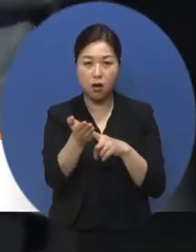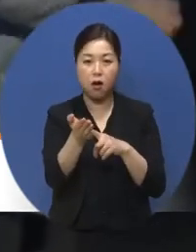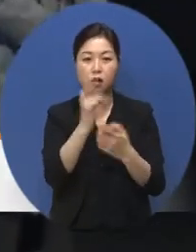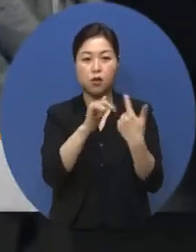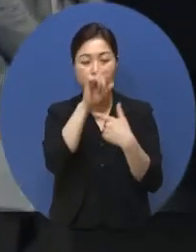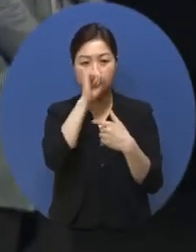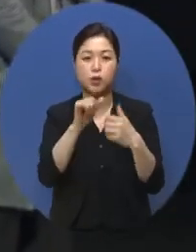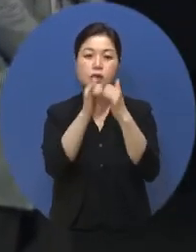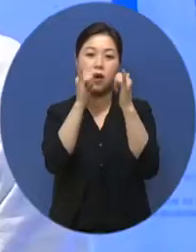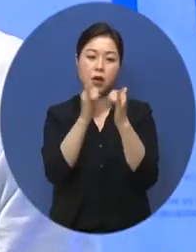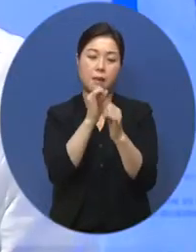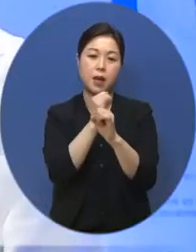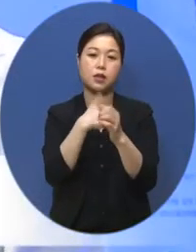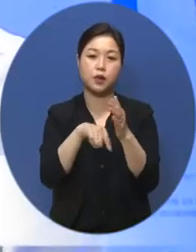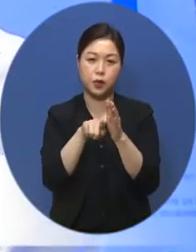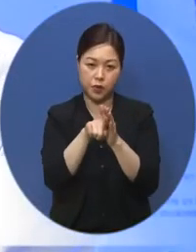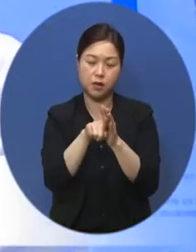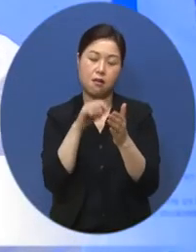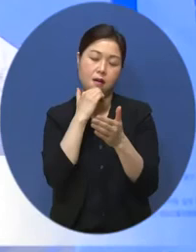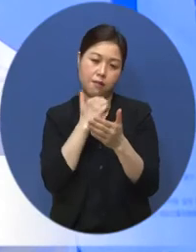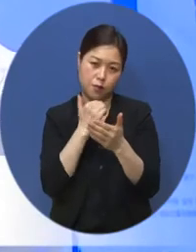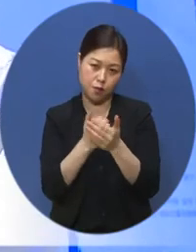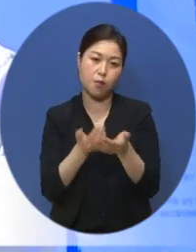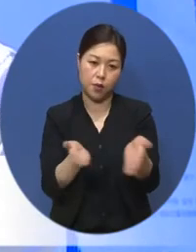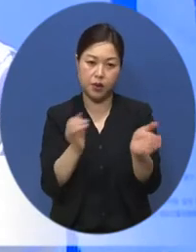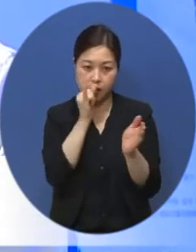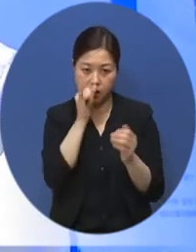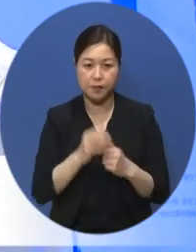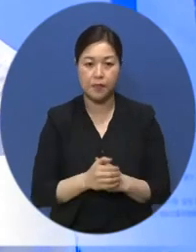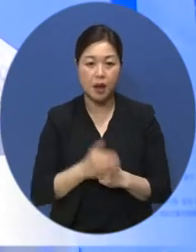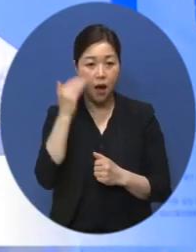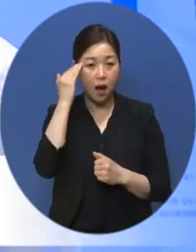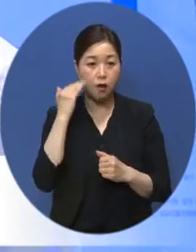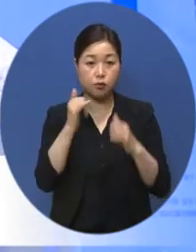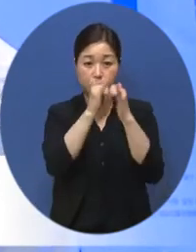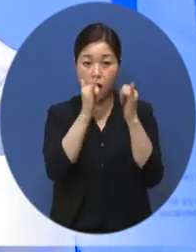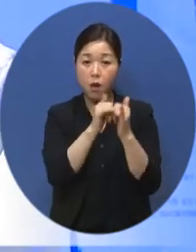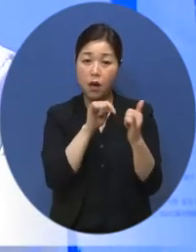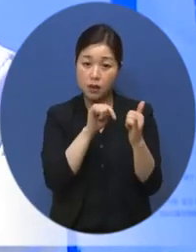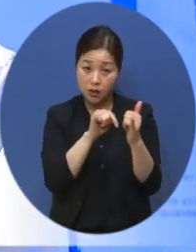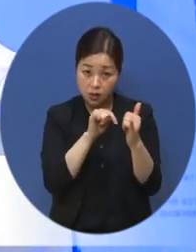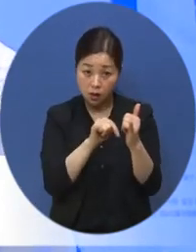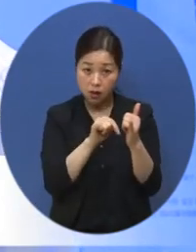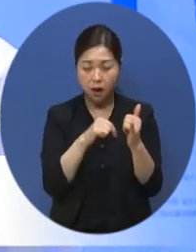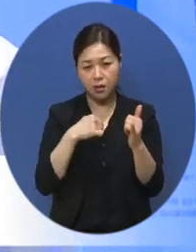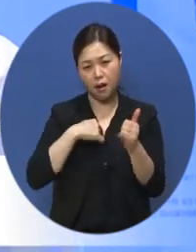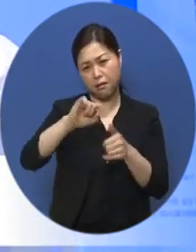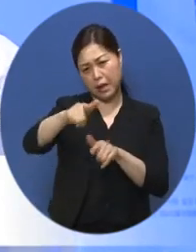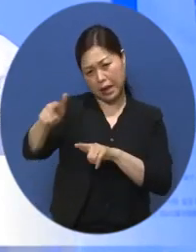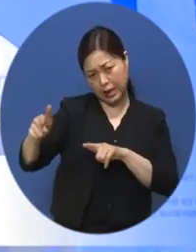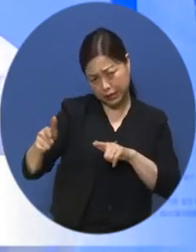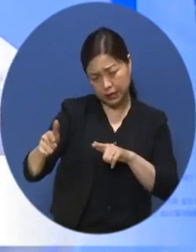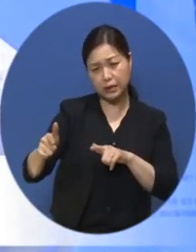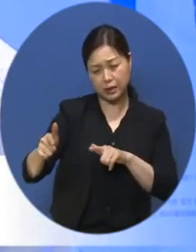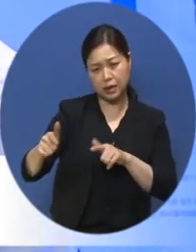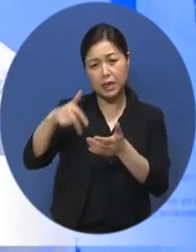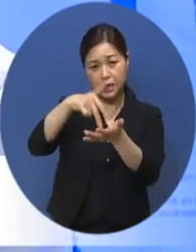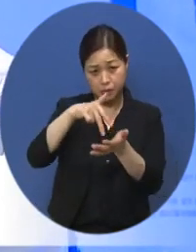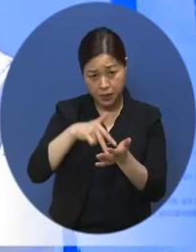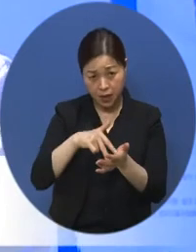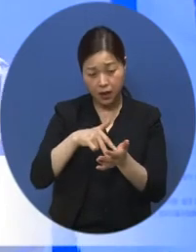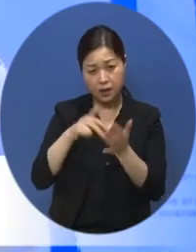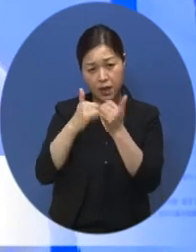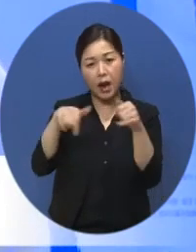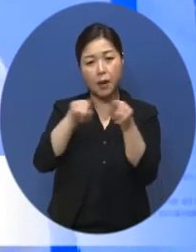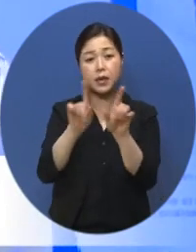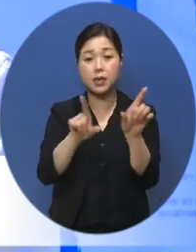전하고 있습니다. 우리 한국 사회에서 나와 조금 상황이 다른 사람들, 처지가 다른 사람들과 함께 산다는